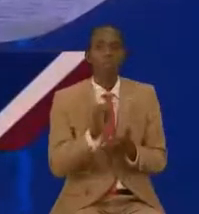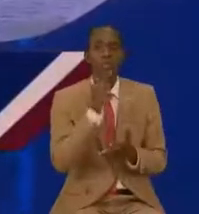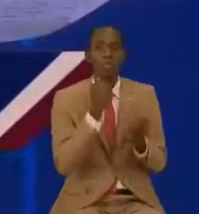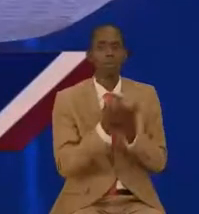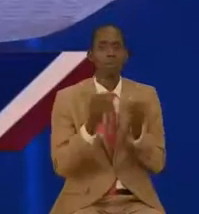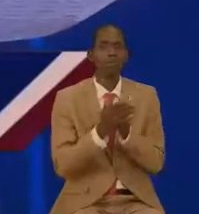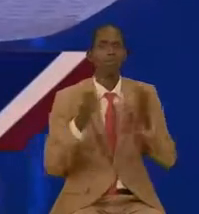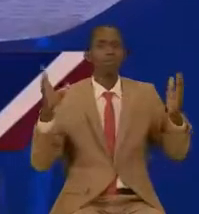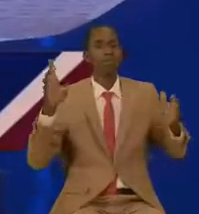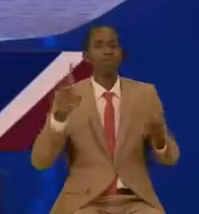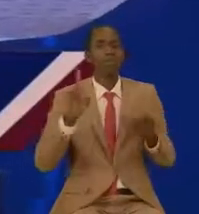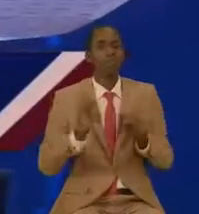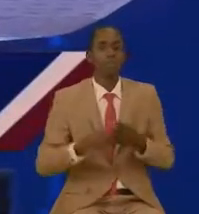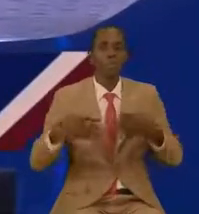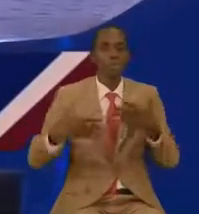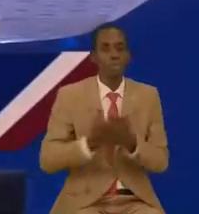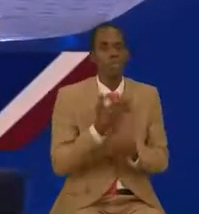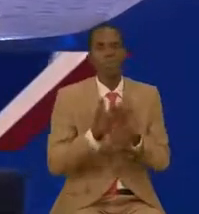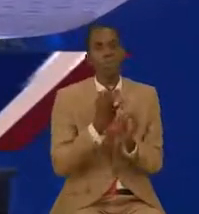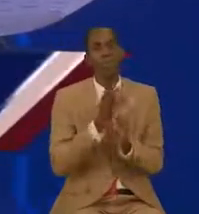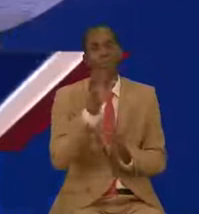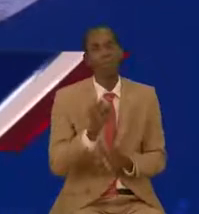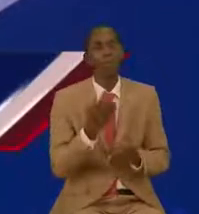crucifié aux nouvelles créatures.